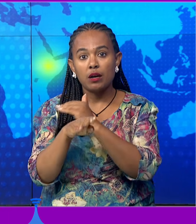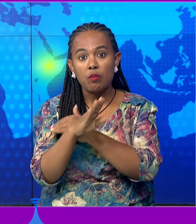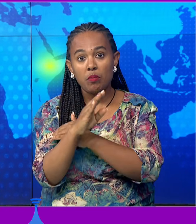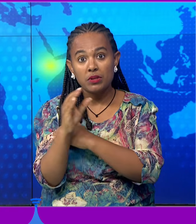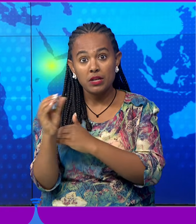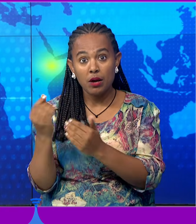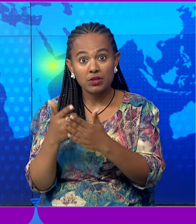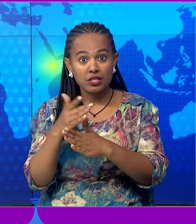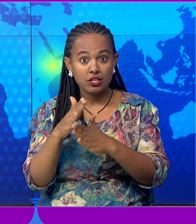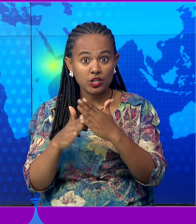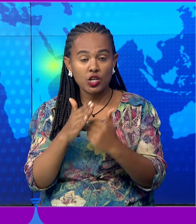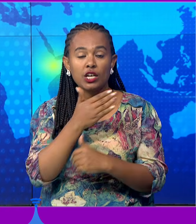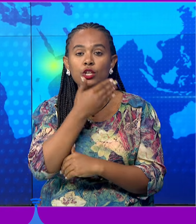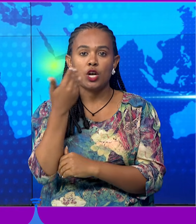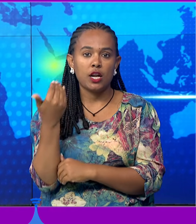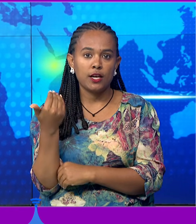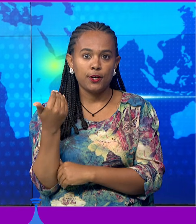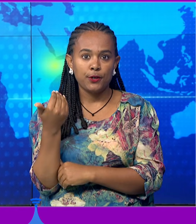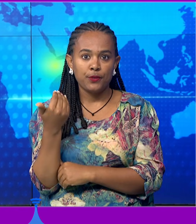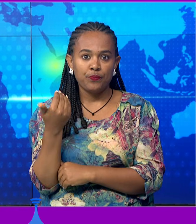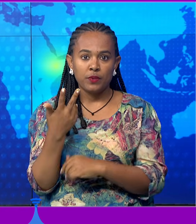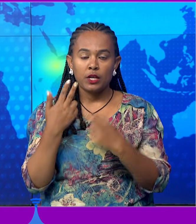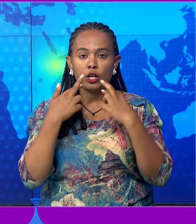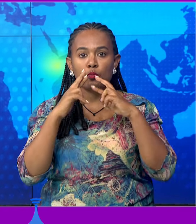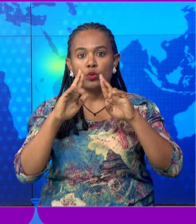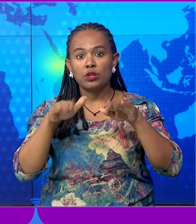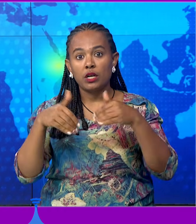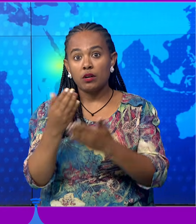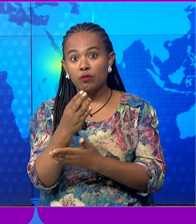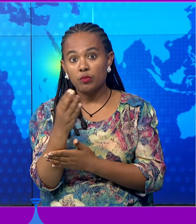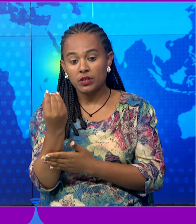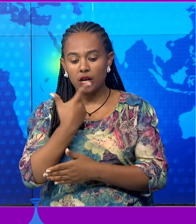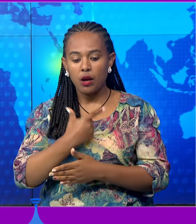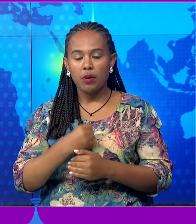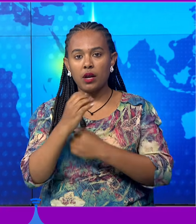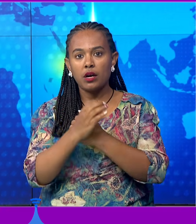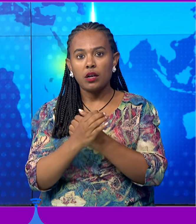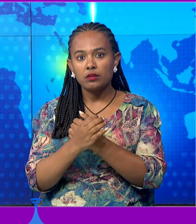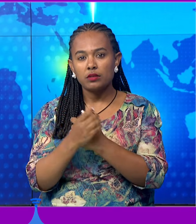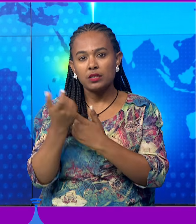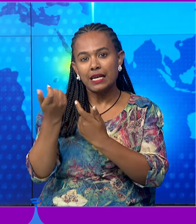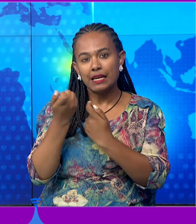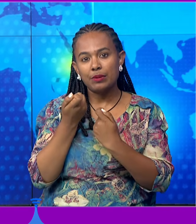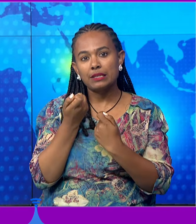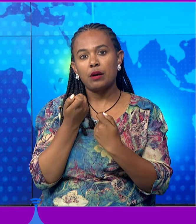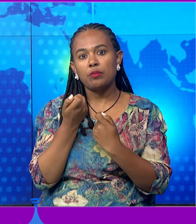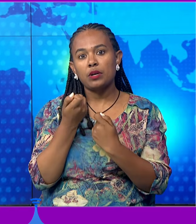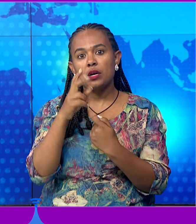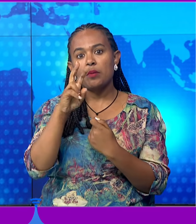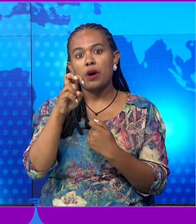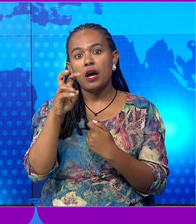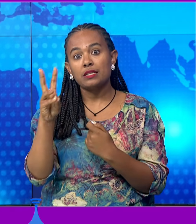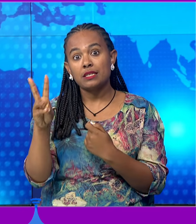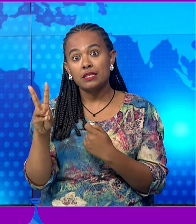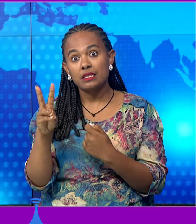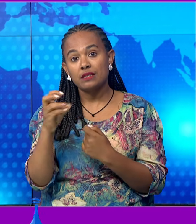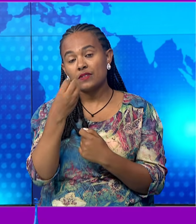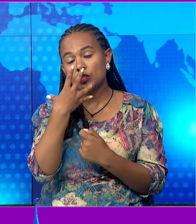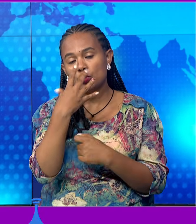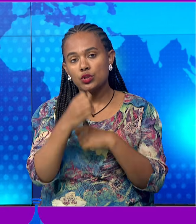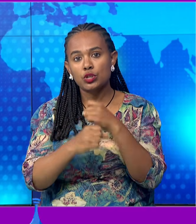ደረጃ የተሻለ ሪፖርት የቀረበበትና የአባል ሀገራትን ቀልብ የሳበ በ2026 የፈረንጆች